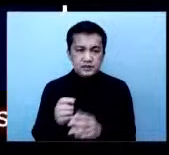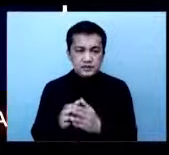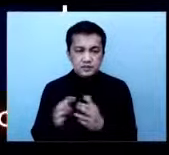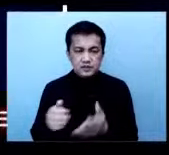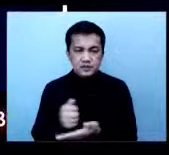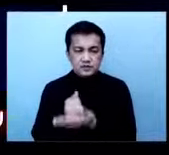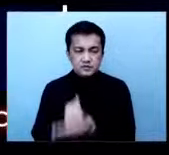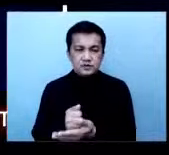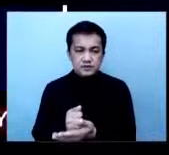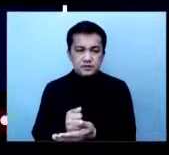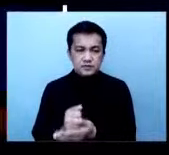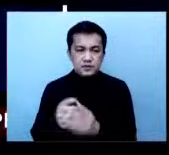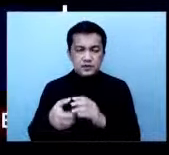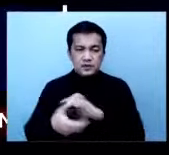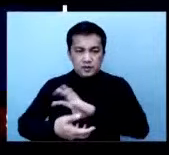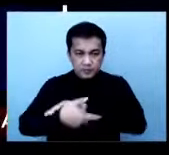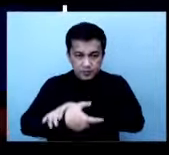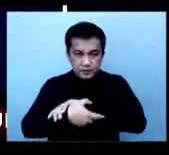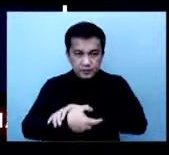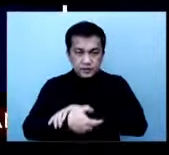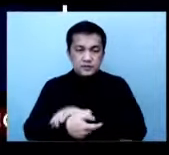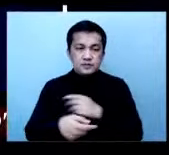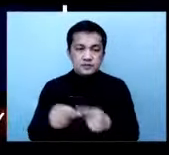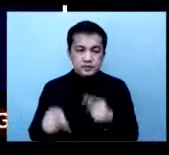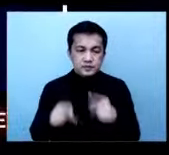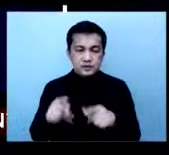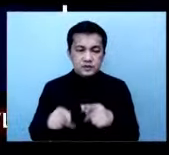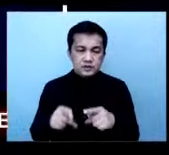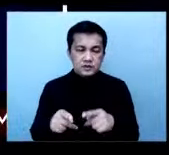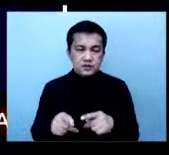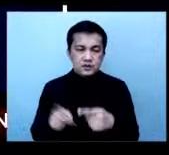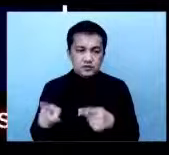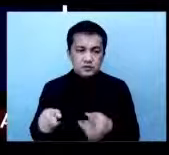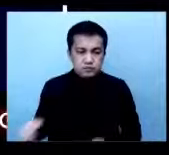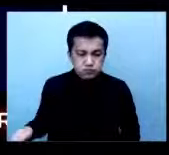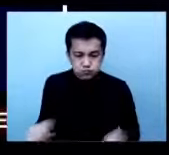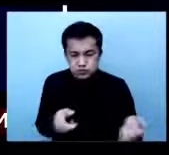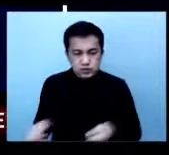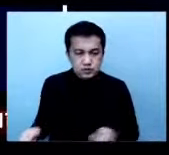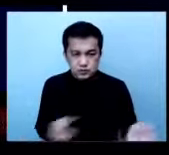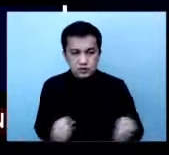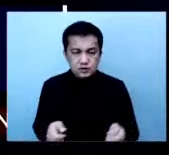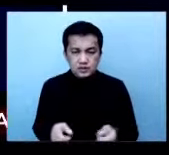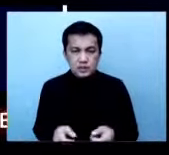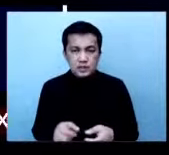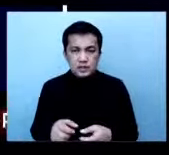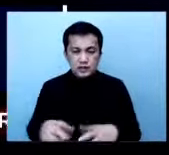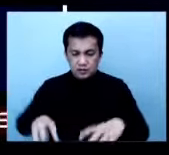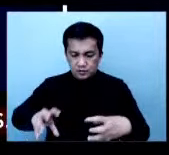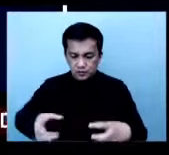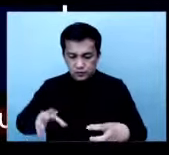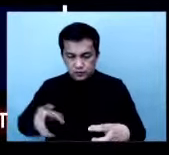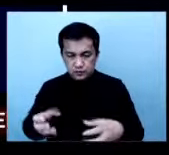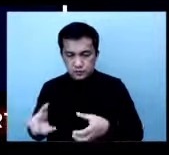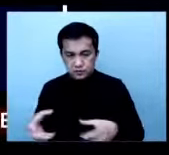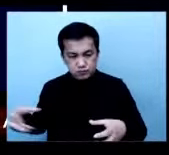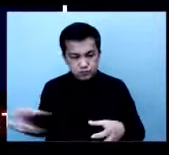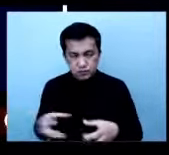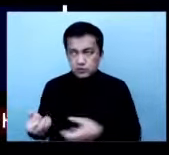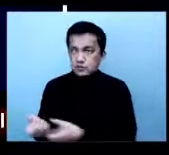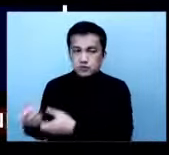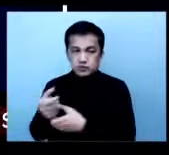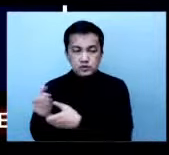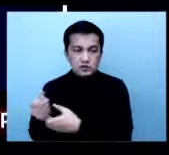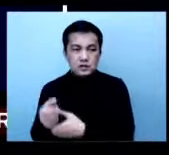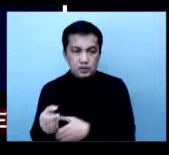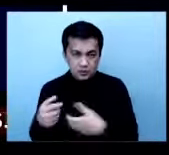pagbabayanihan ng mga residenteng nag bucket relay at ang fire hydrant sa Barangay pero matapos maapula ang sunog